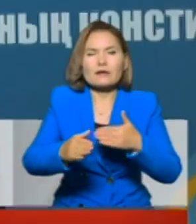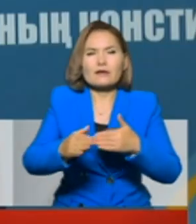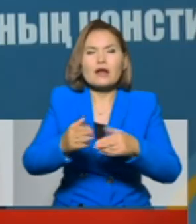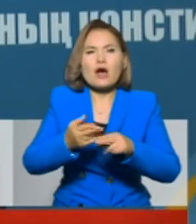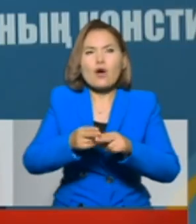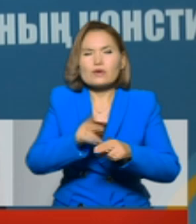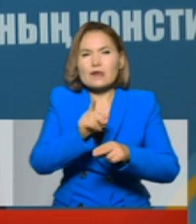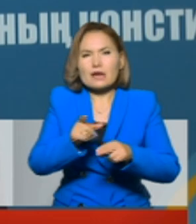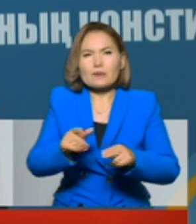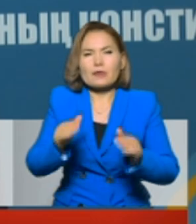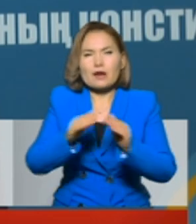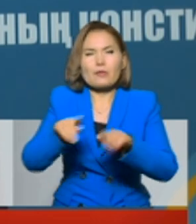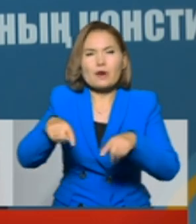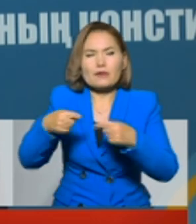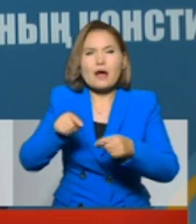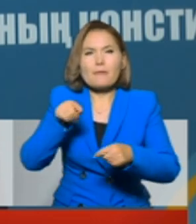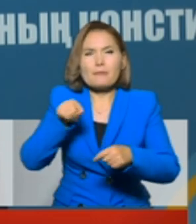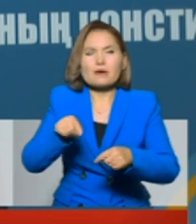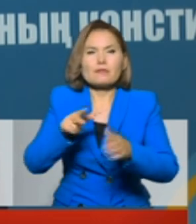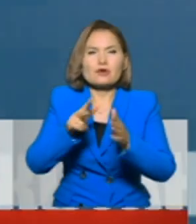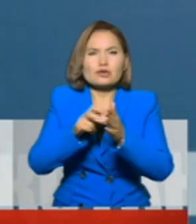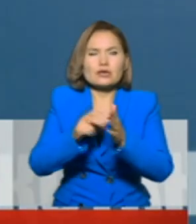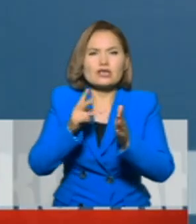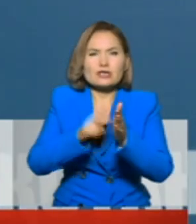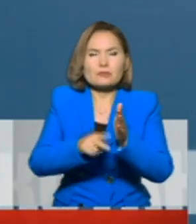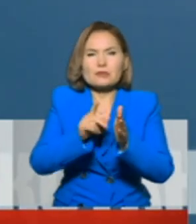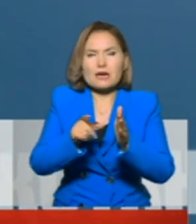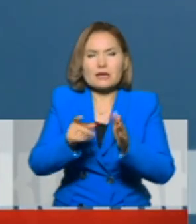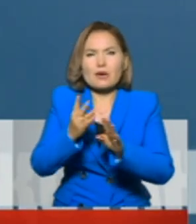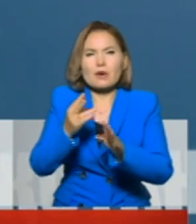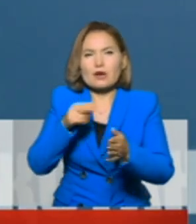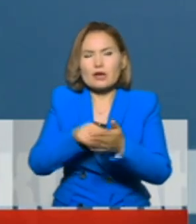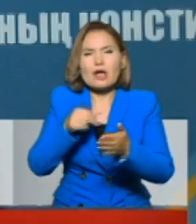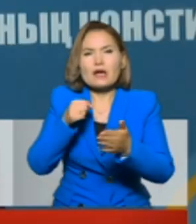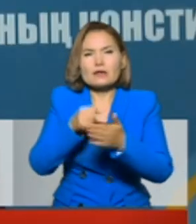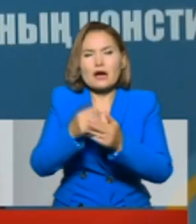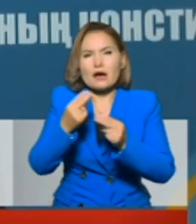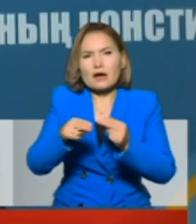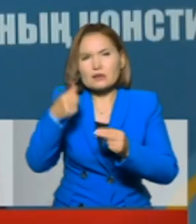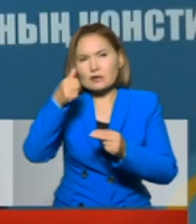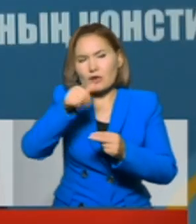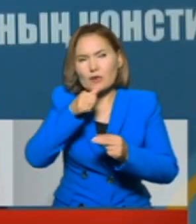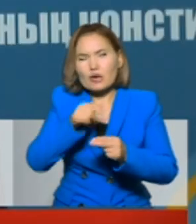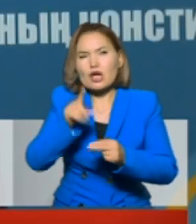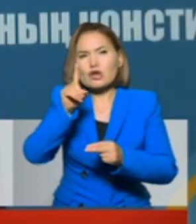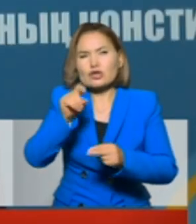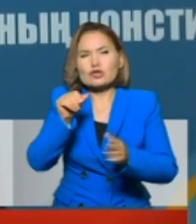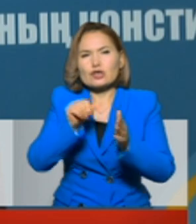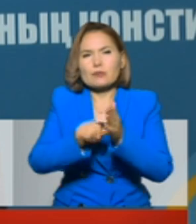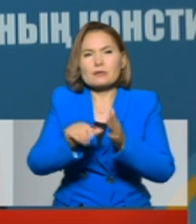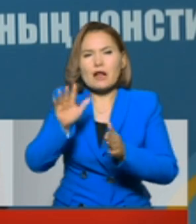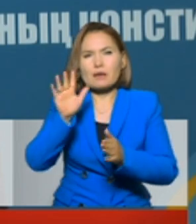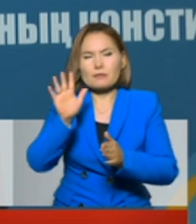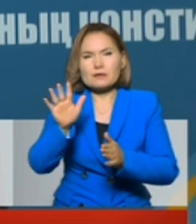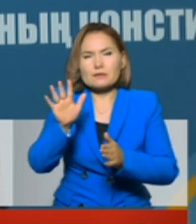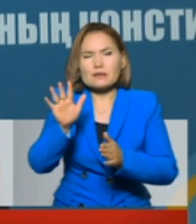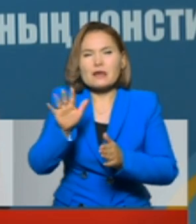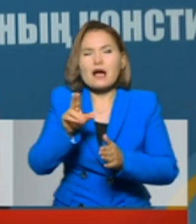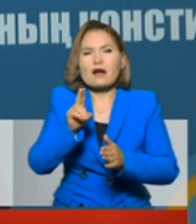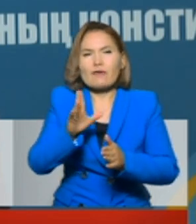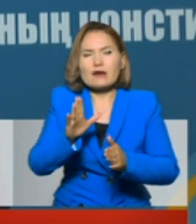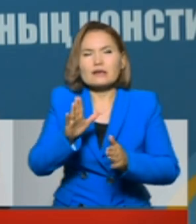қаласында 1870 адам кезекте тұр. Жылдың аяғына дейін ойлаймыз 165